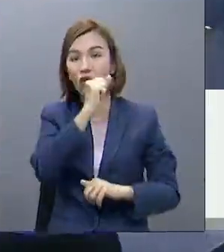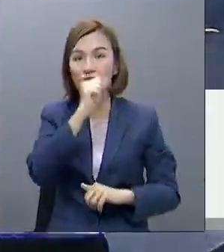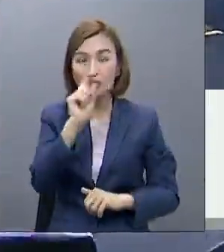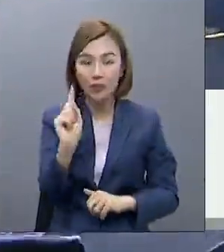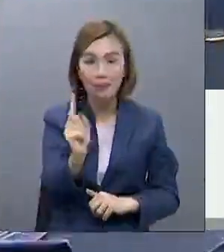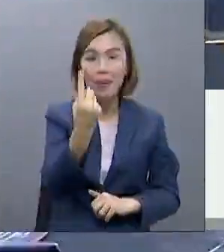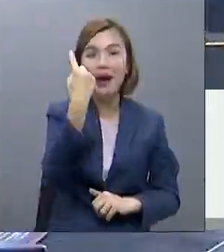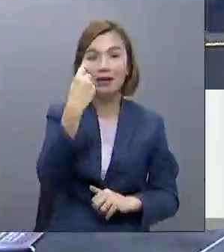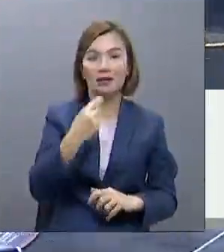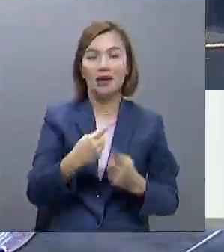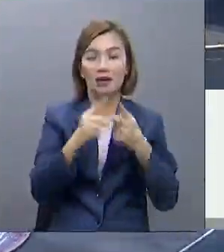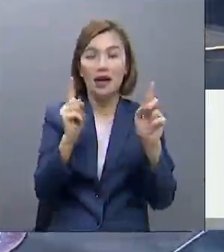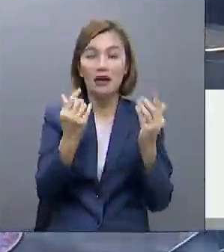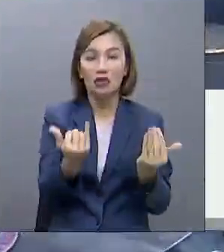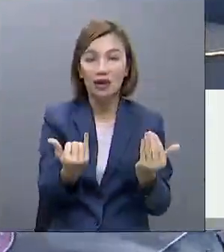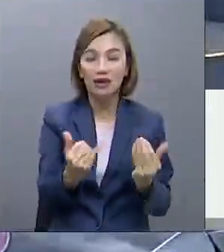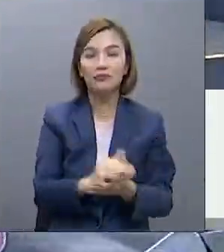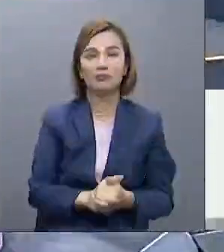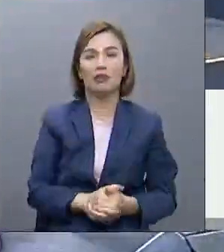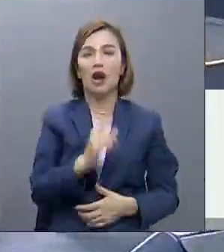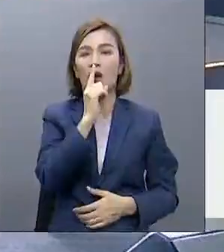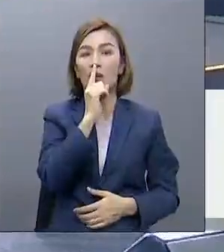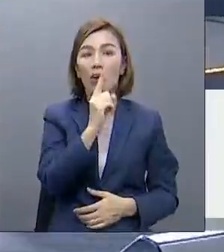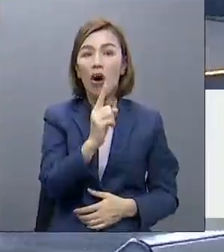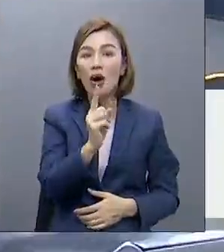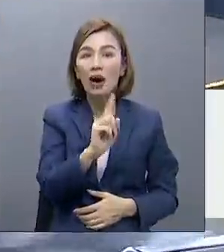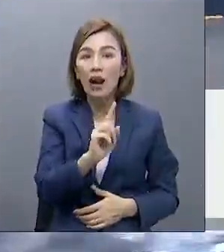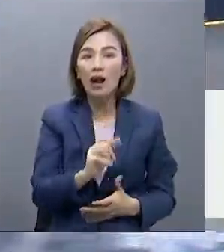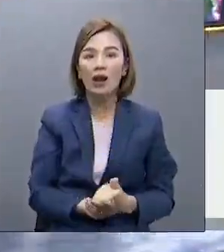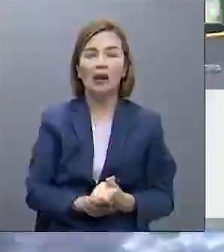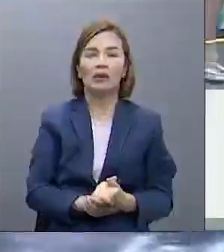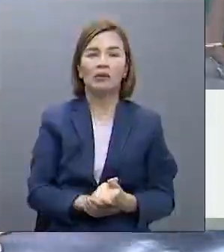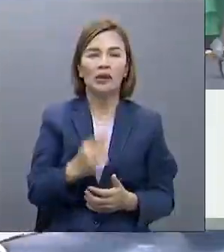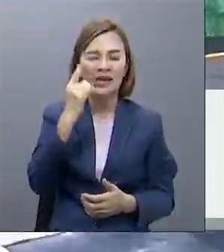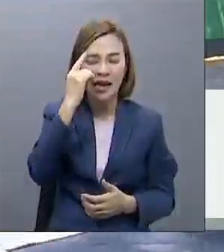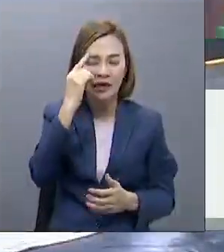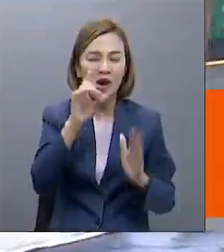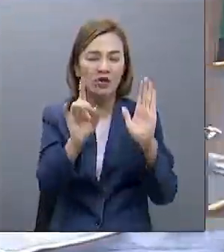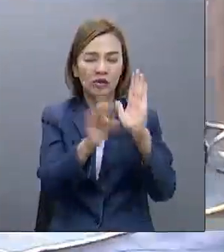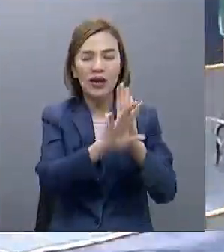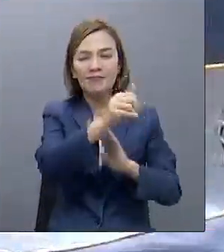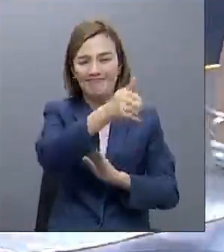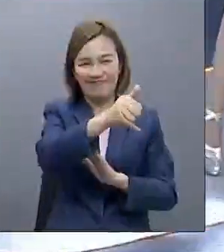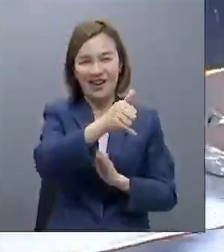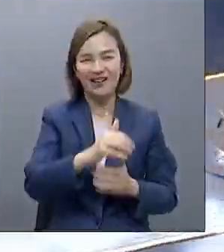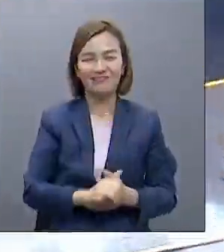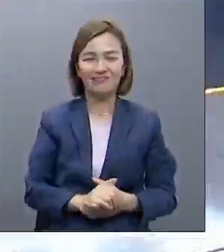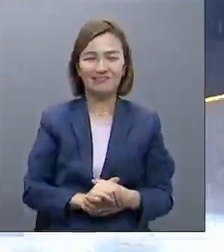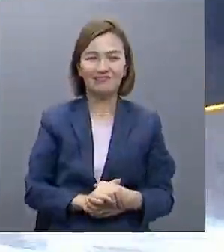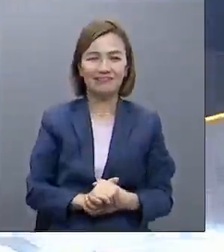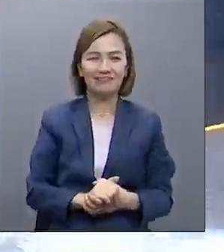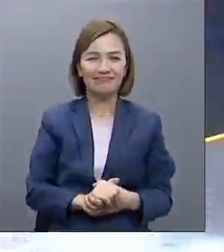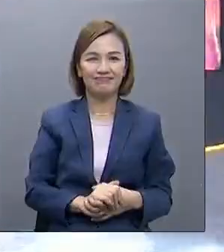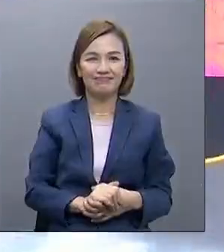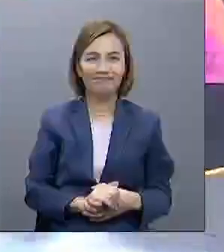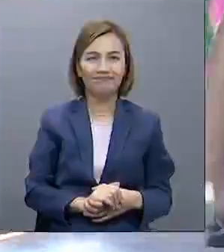แต่รอบนี้แม่สมศรีม่วงสอนเขียวบอกเบาๆว่าอาจเป็นคอนเสิร์ตทิ้งทวนก็ได้